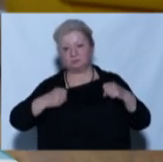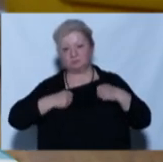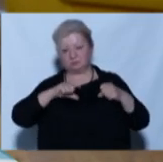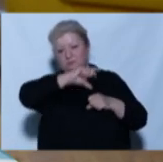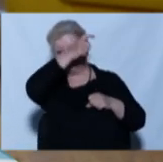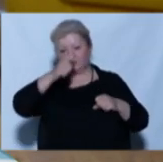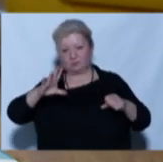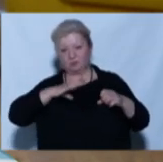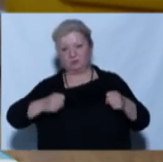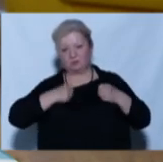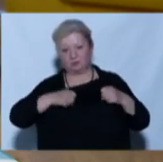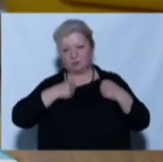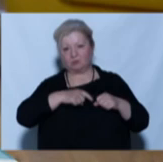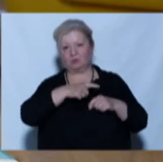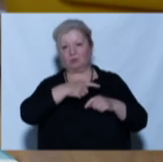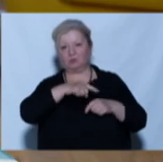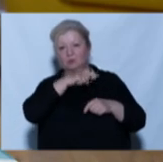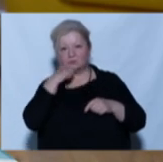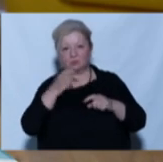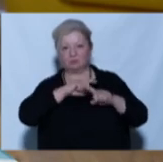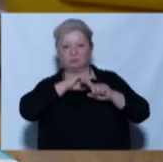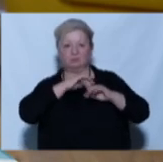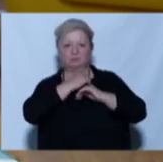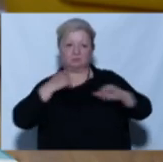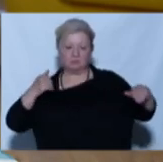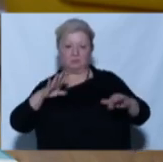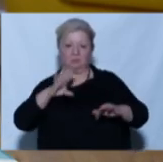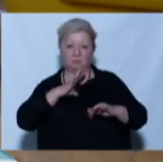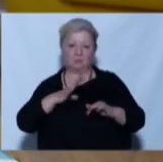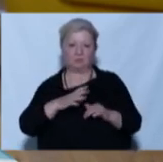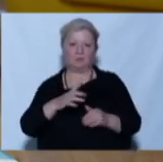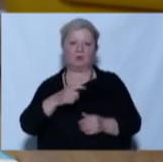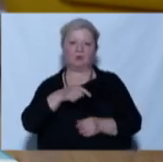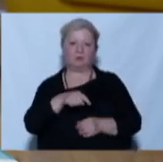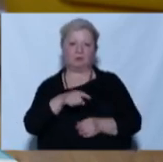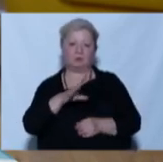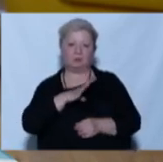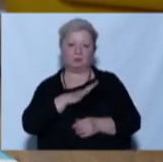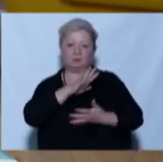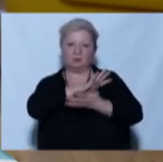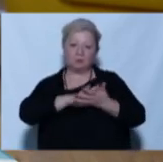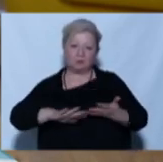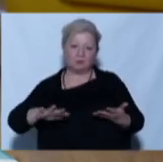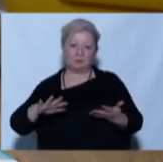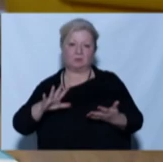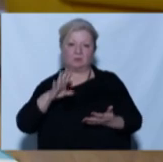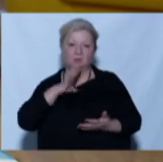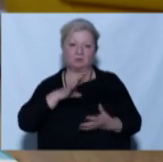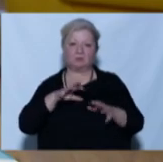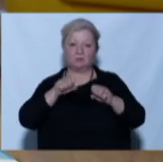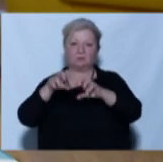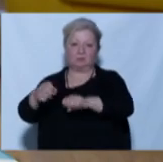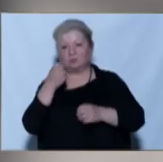კავკასიის სამხრეთი ნაწილის საკუთარ მფლობელობაში მოქცევა რუსეთისათვის კარგი პლაცდარმი იყო იმისთვის, რომ გაეგრძელებინა დაპყრობები